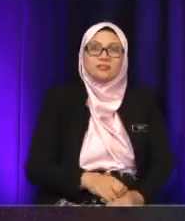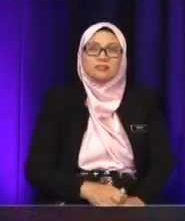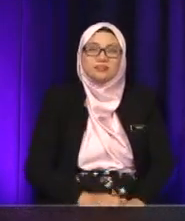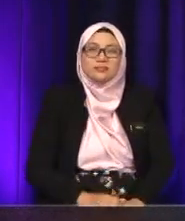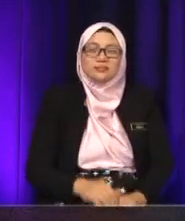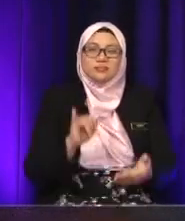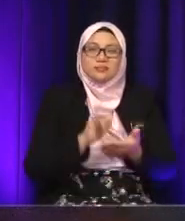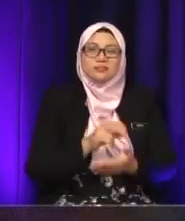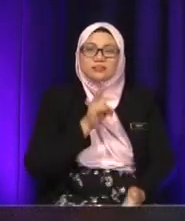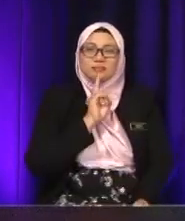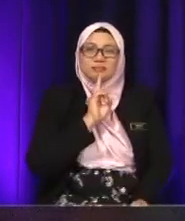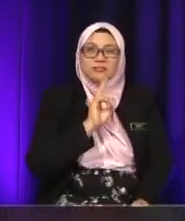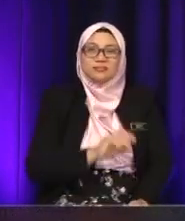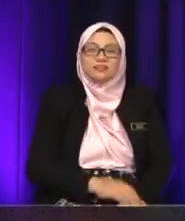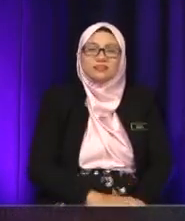18